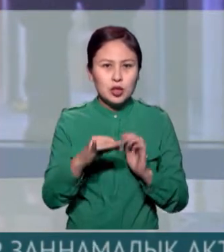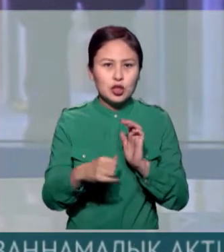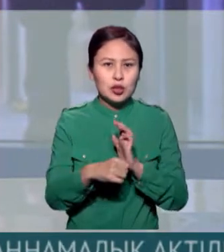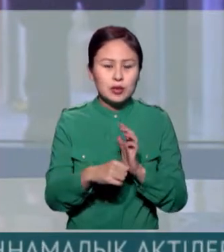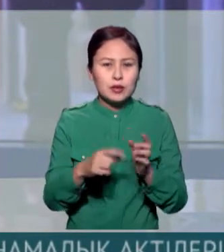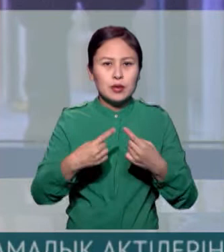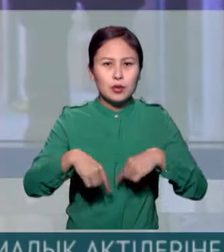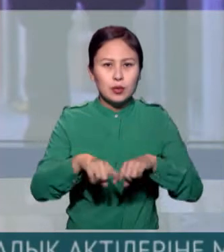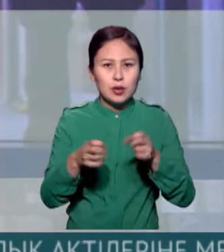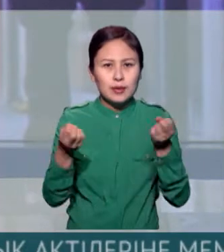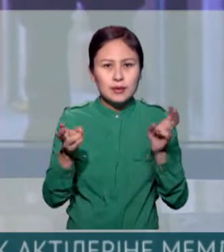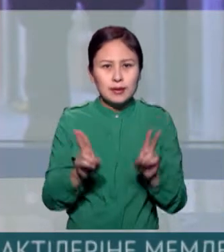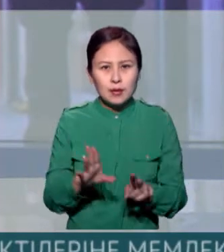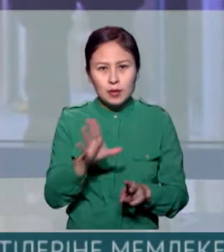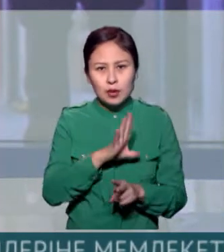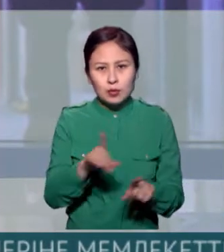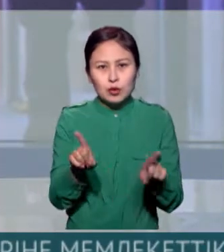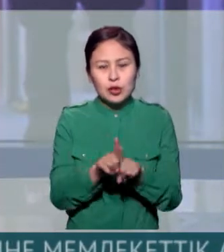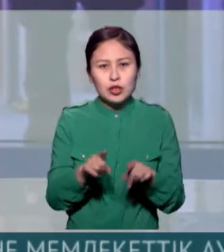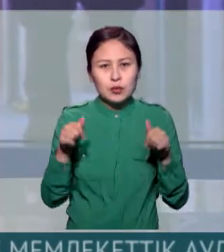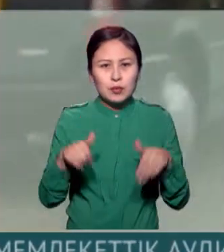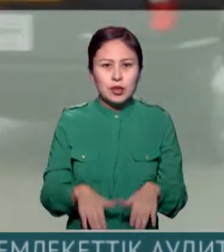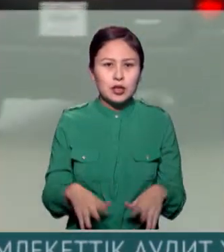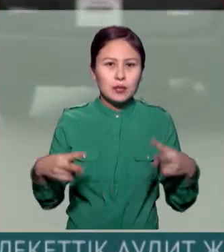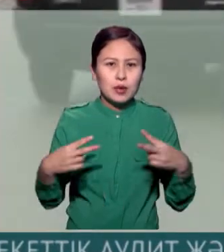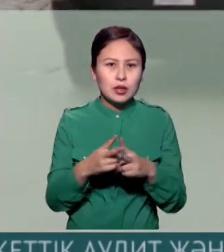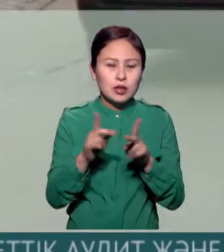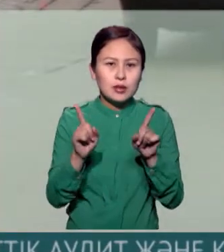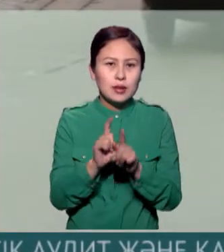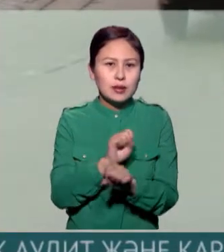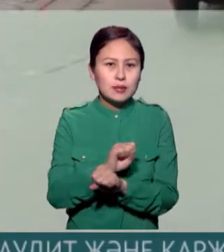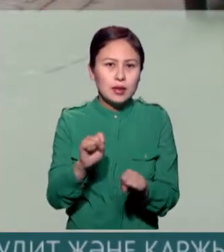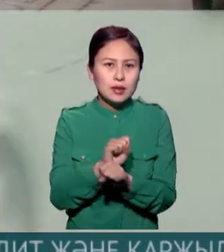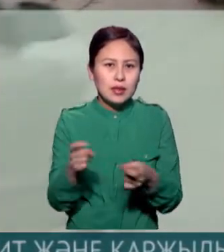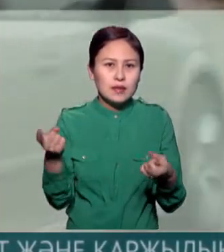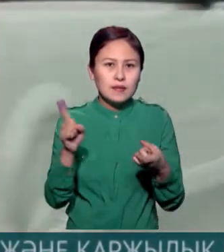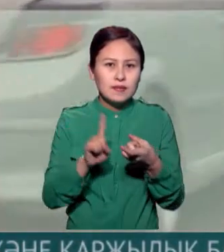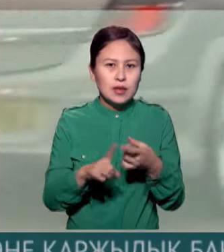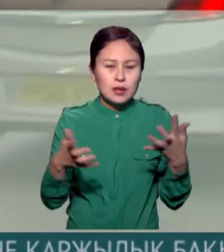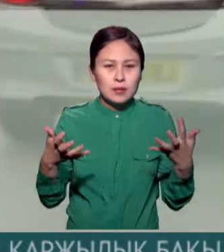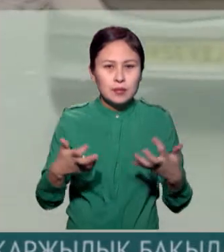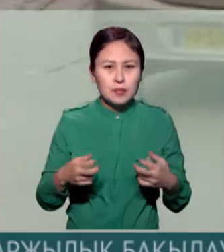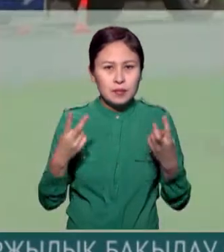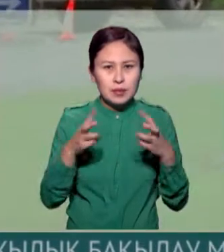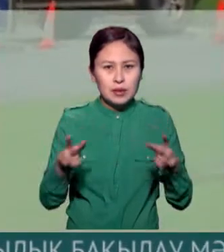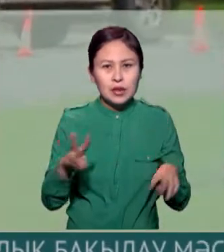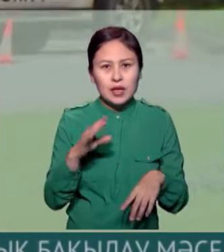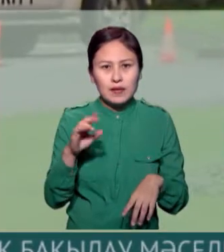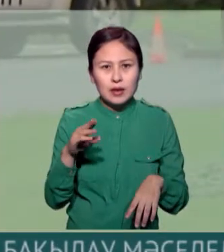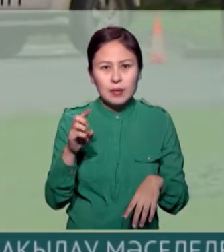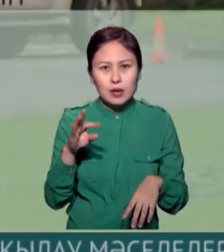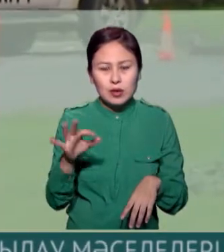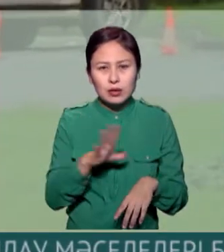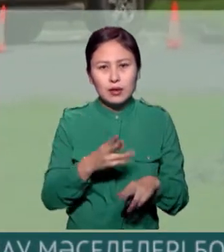6 ұйымдарына қатысты қолға алынған шаралар. Мұндай шешім Парижде болған жарылыстарға байланысты қабылданған. Ел премьері Дэвид